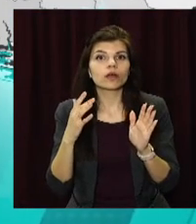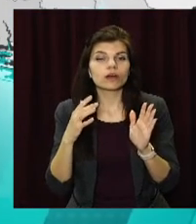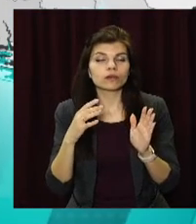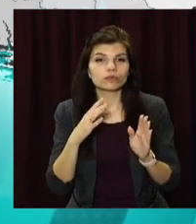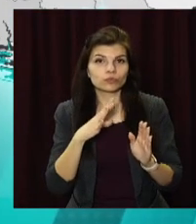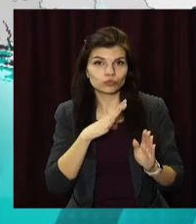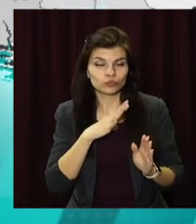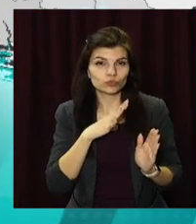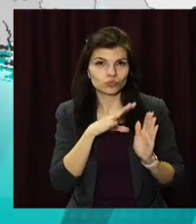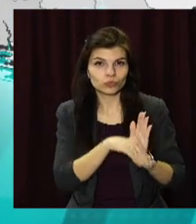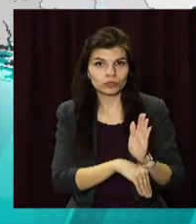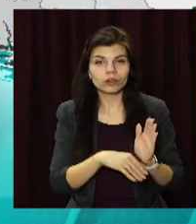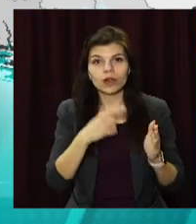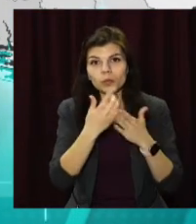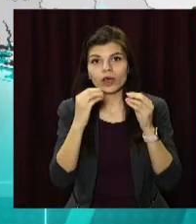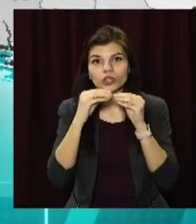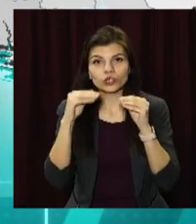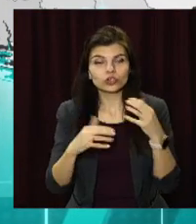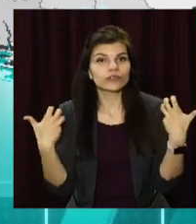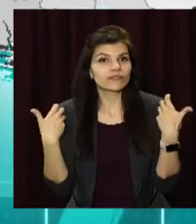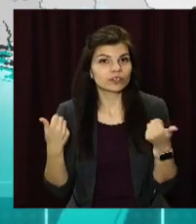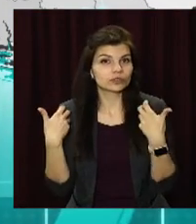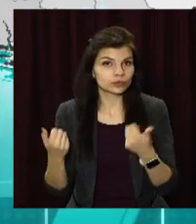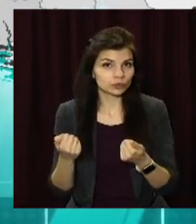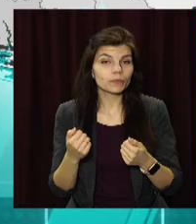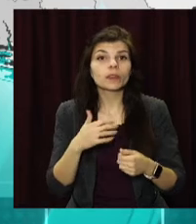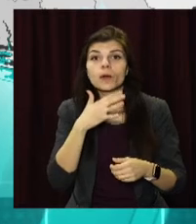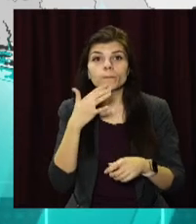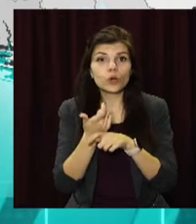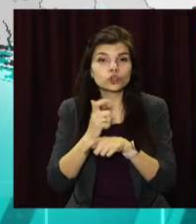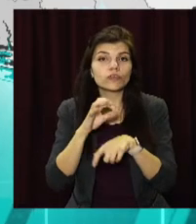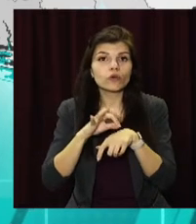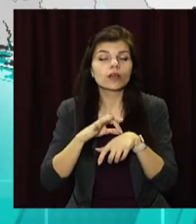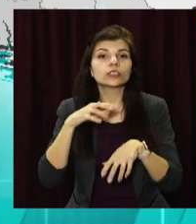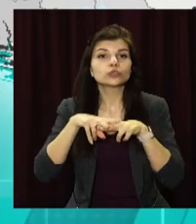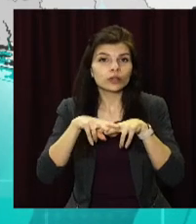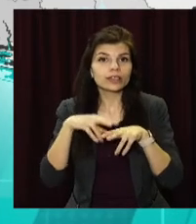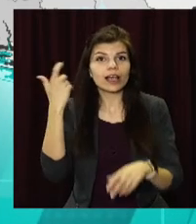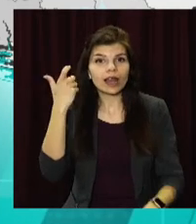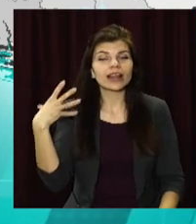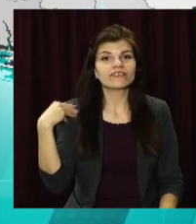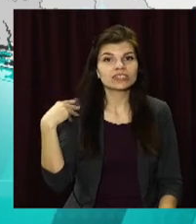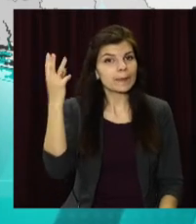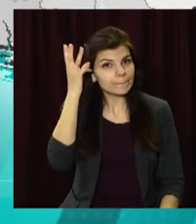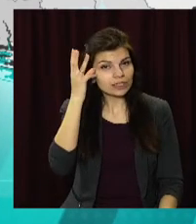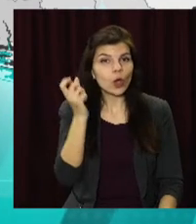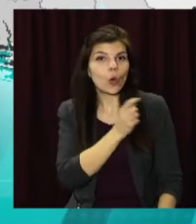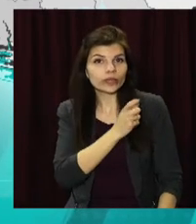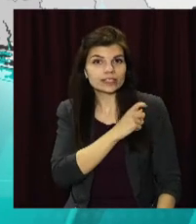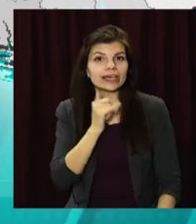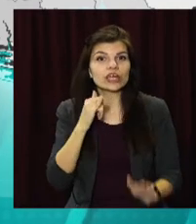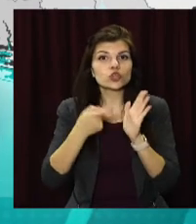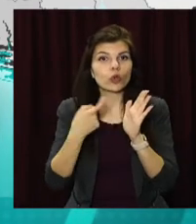летальними, одужали понад 10 тисяч українців. Найбільше хворих у столиці – Харківській, Львівській, Хмельницькій, Одеській